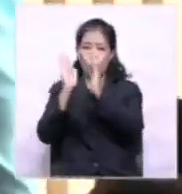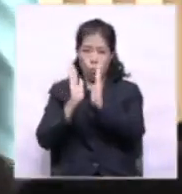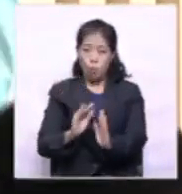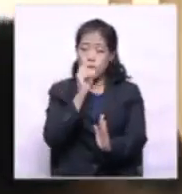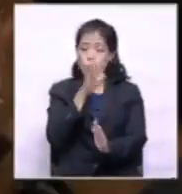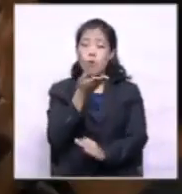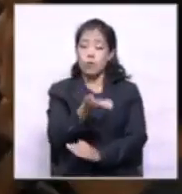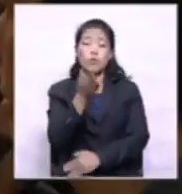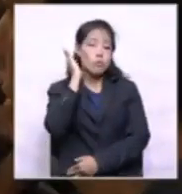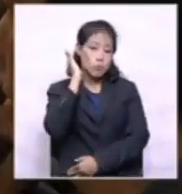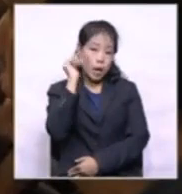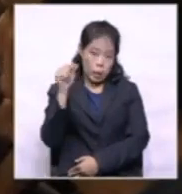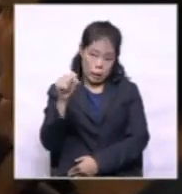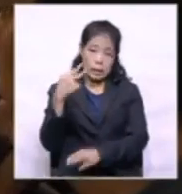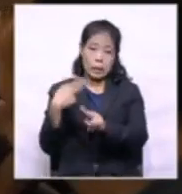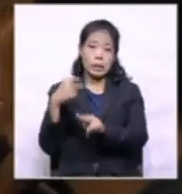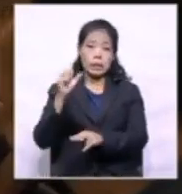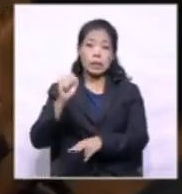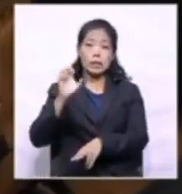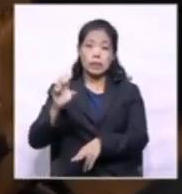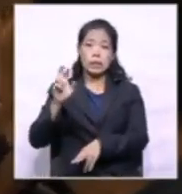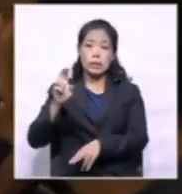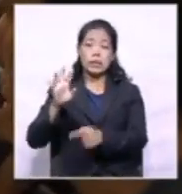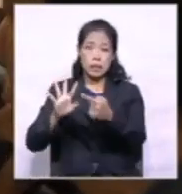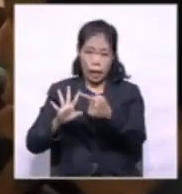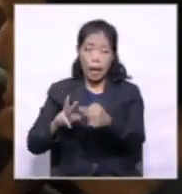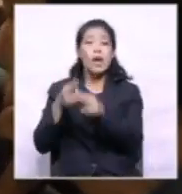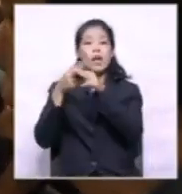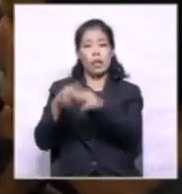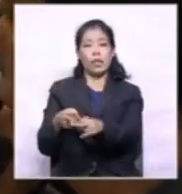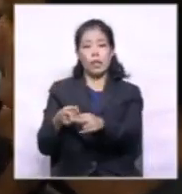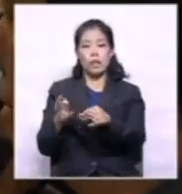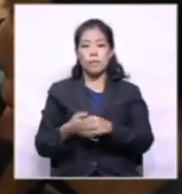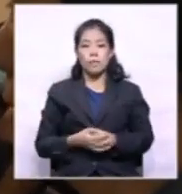ายศิระไม่ได้กระทำการใดในนามของพรรคครับ